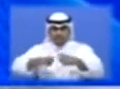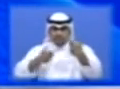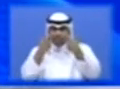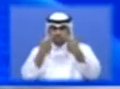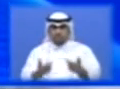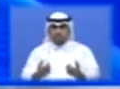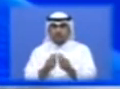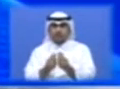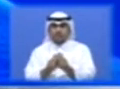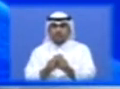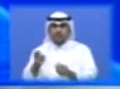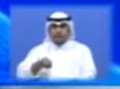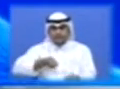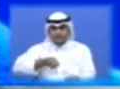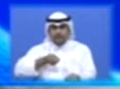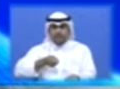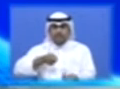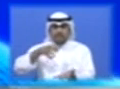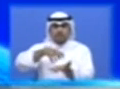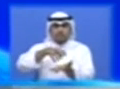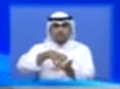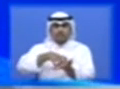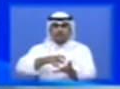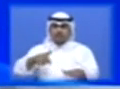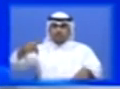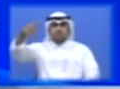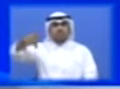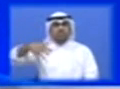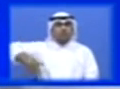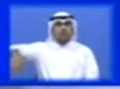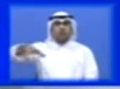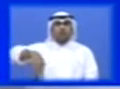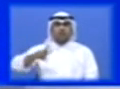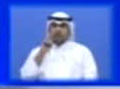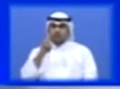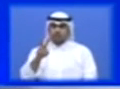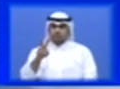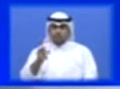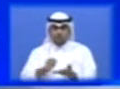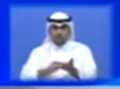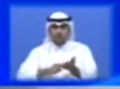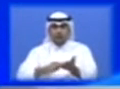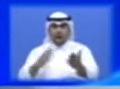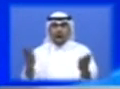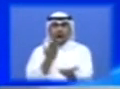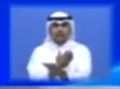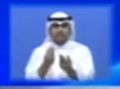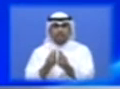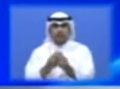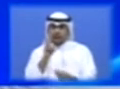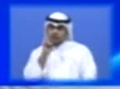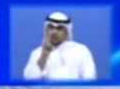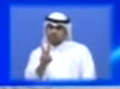وأفرع البلدية في المحافظة الست سيجري مسحا كاملا على جميع العقود المماثلة في مختلف المناطق